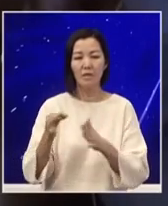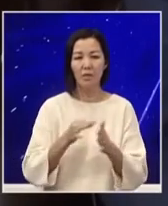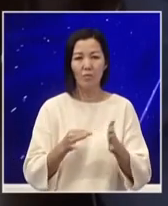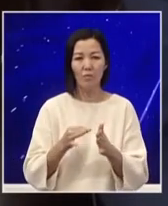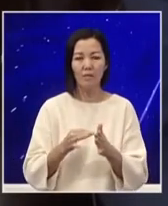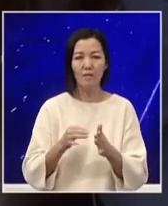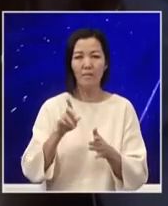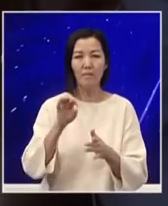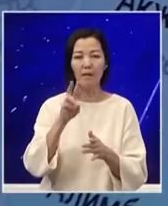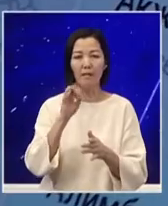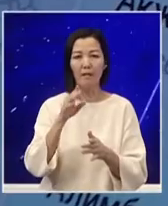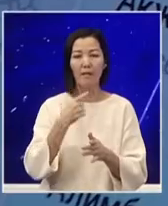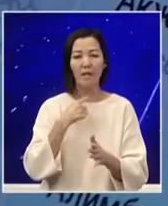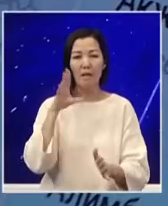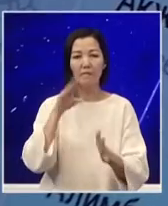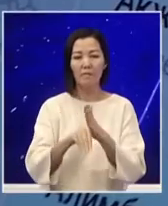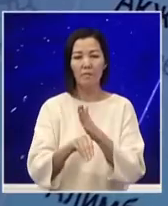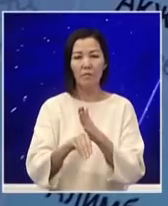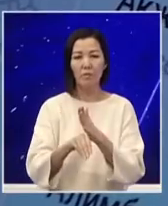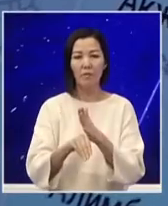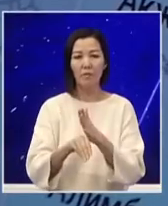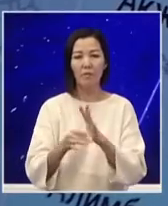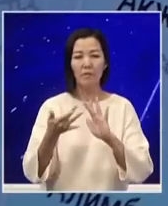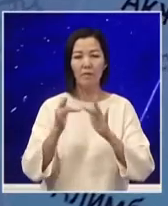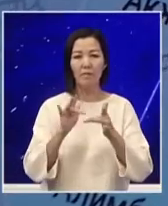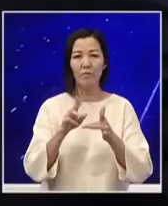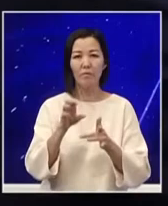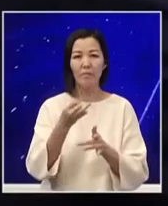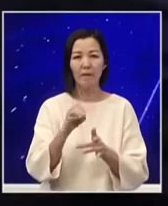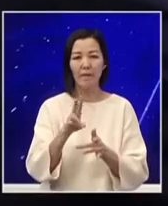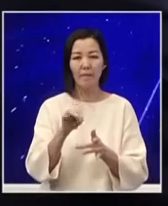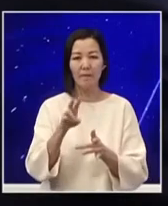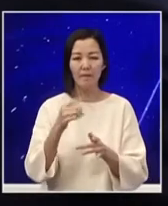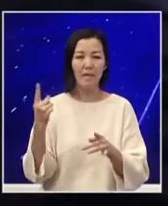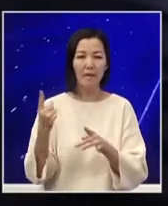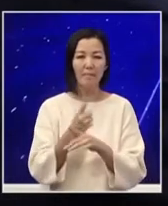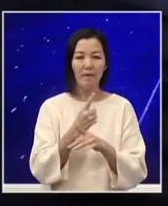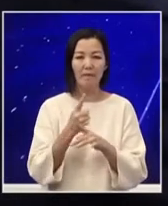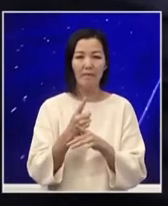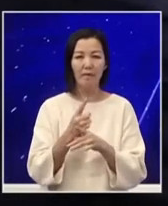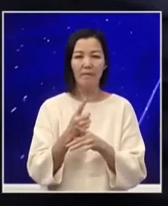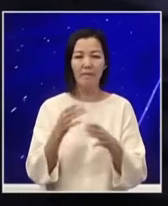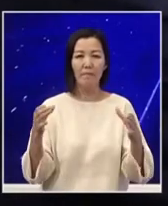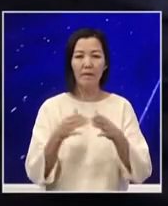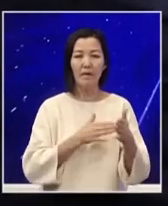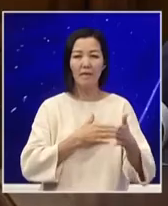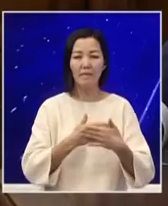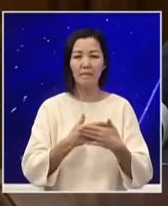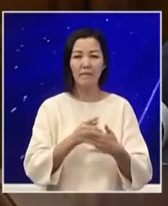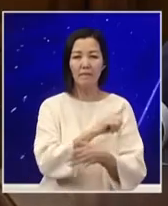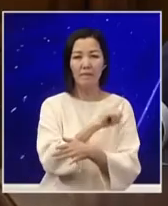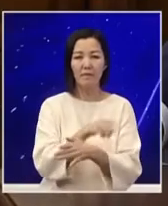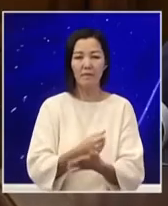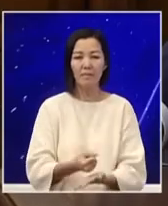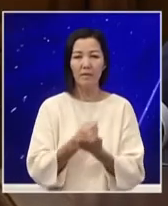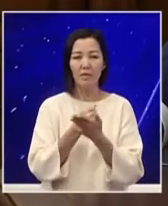Амандык Баталов, отдав свой голос в формате онлайн через платформу «Праймерис». При этом глава региона призвал партийцев активизировать силы для